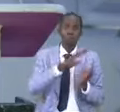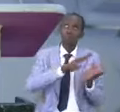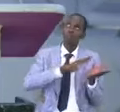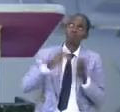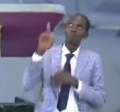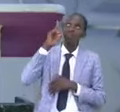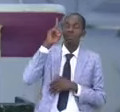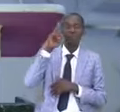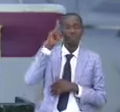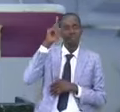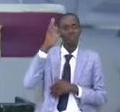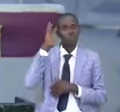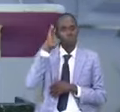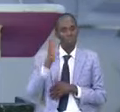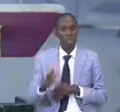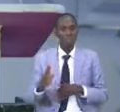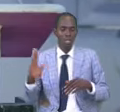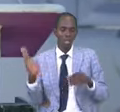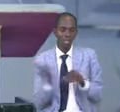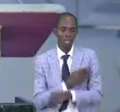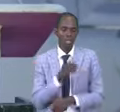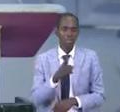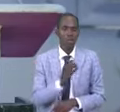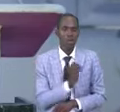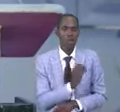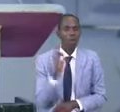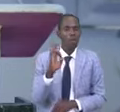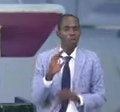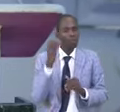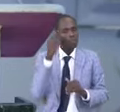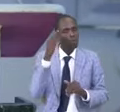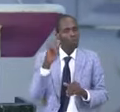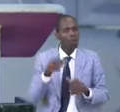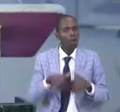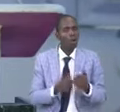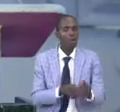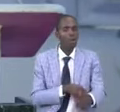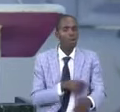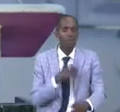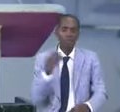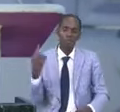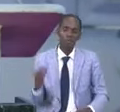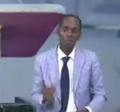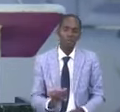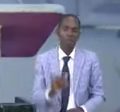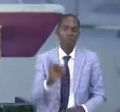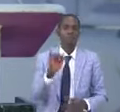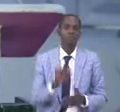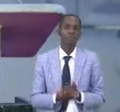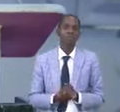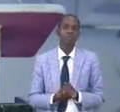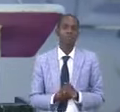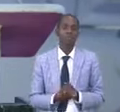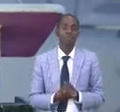pour toujours pendant combien de temps pour toujours c'était une personne